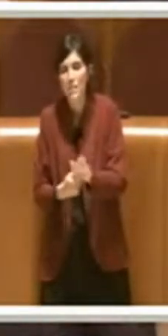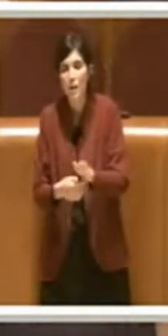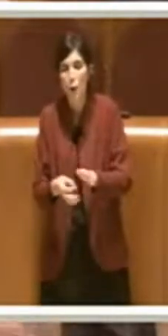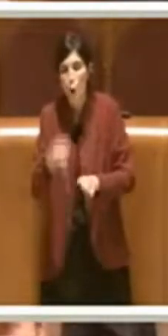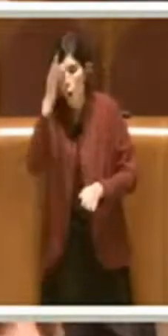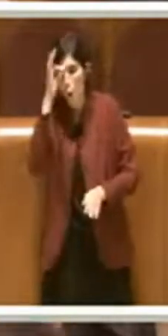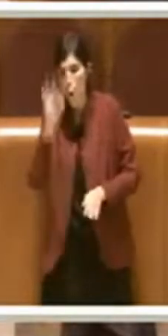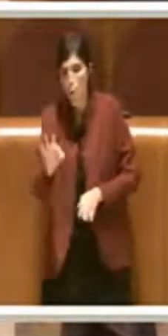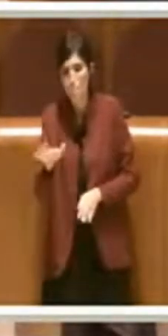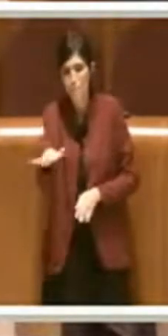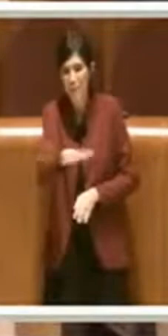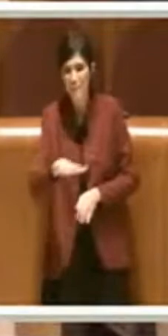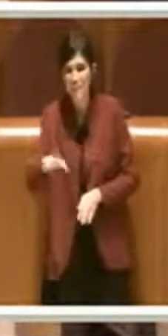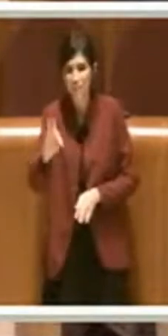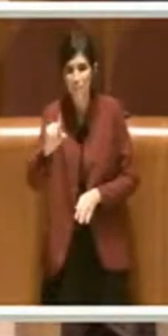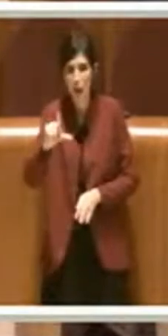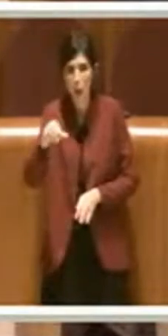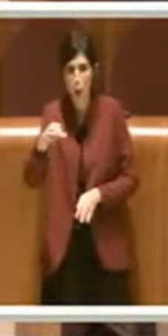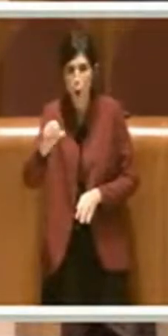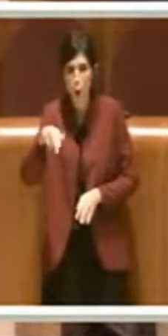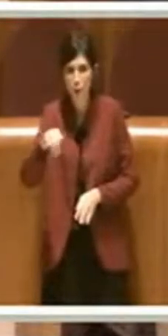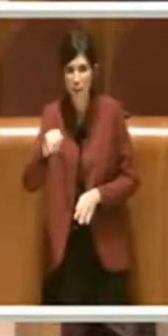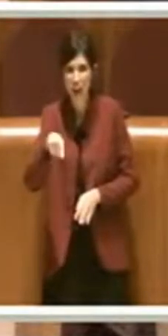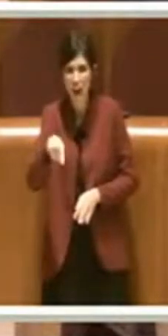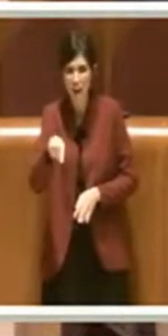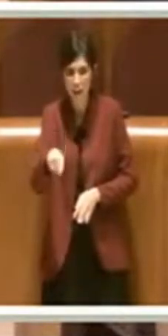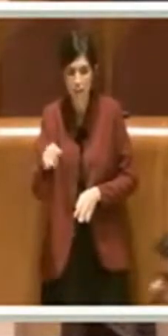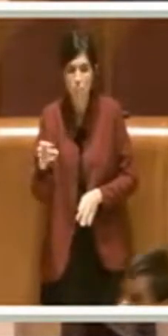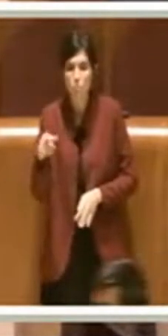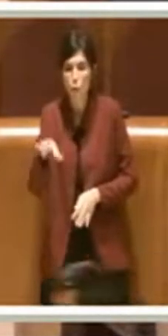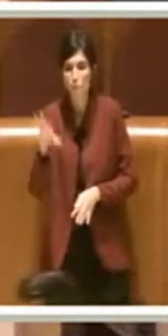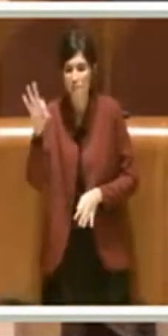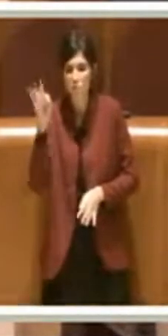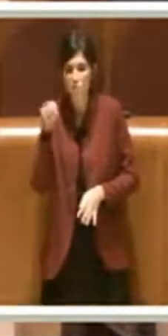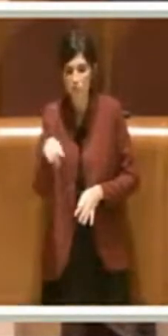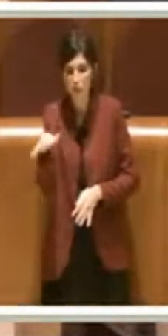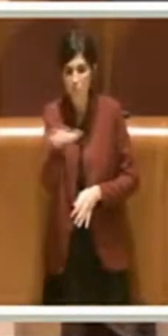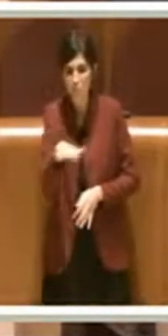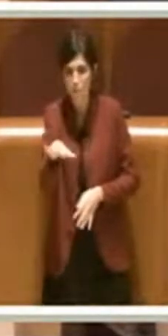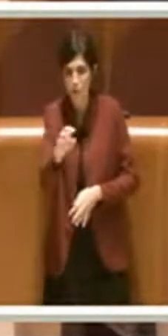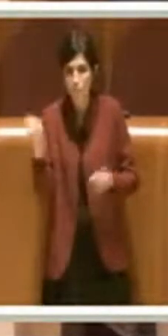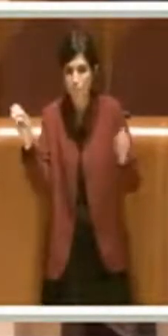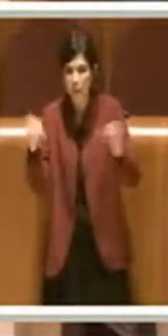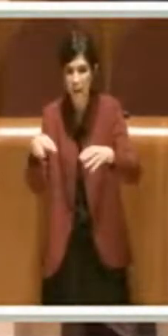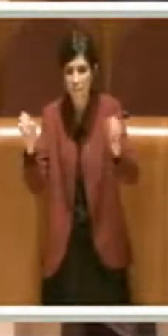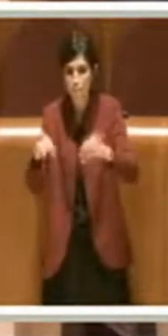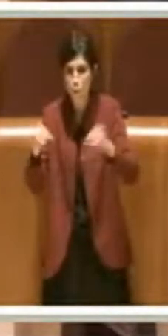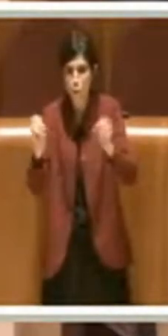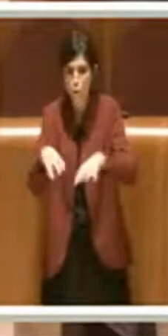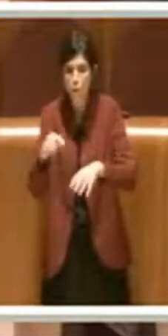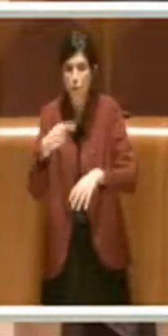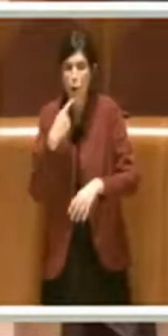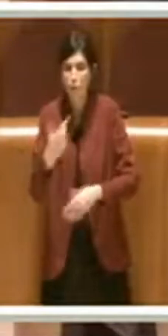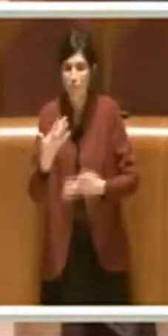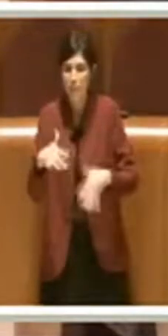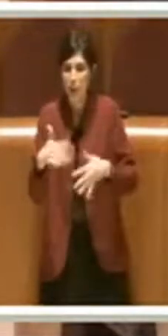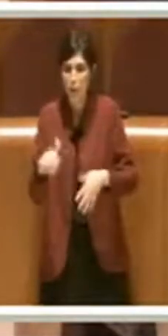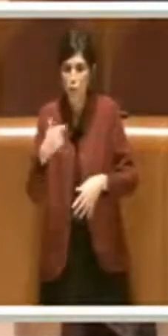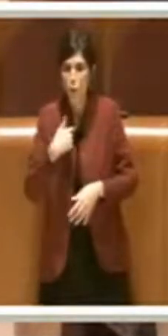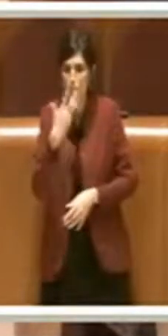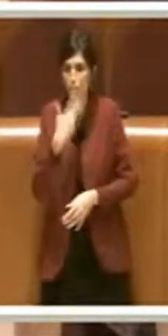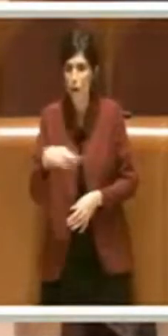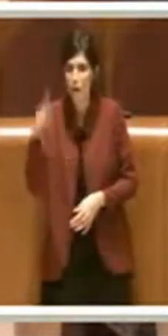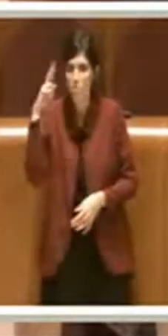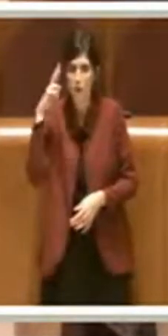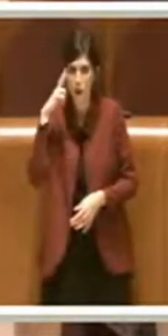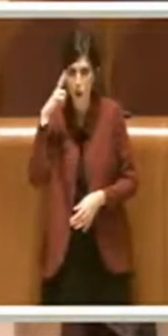di Falcognana il nuovo sito per il conferimento dei rifiuti. Perché, come ho detto, ma mi piace ricordarlo e lo